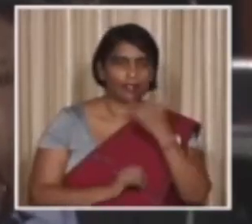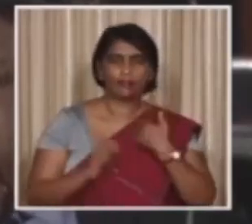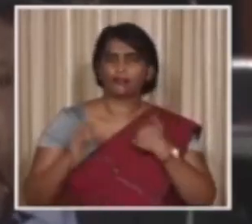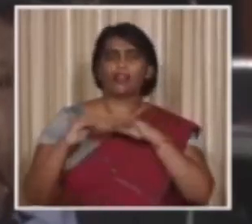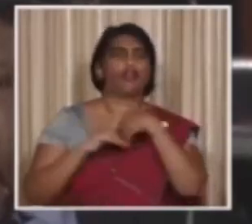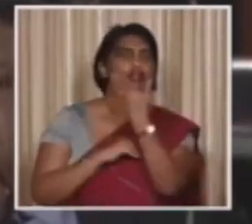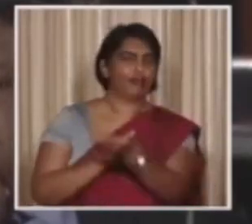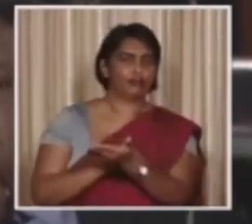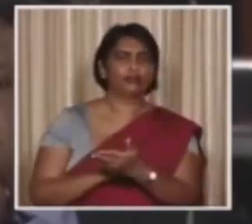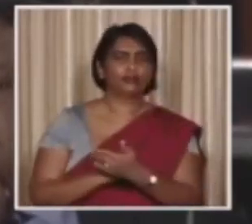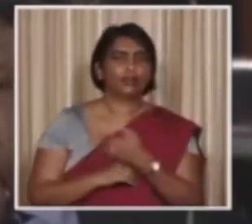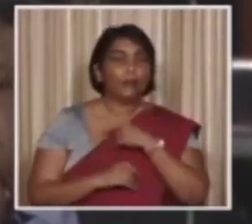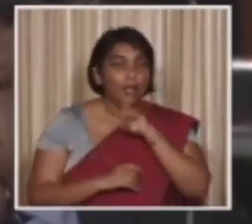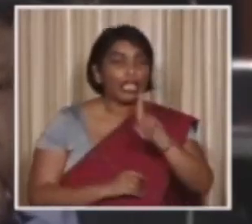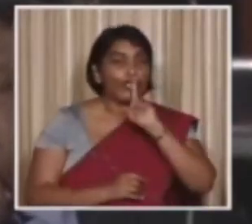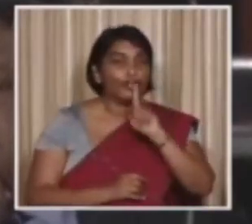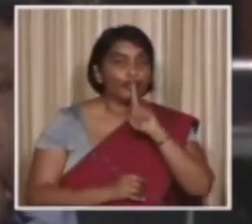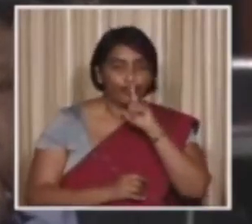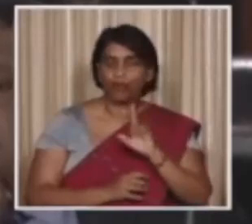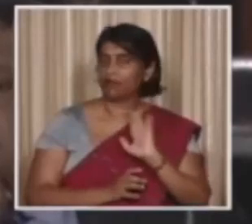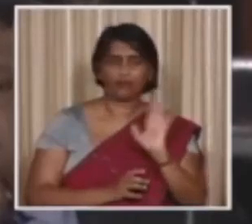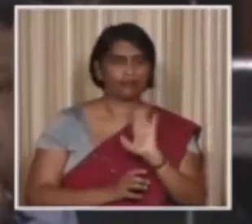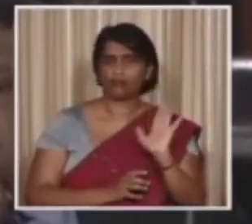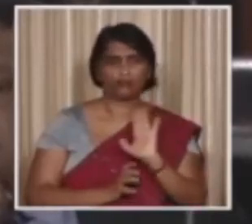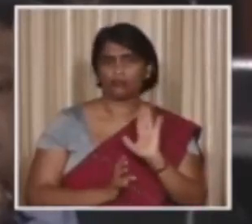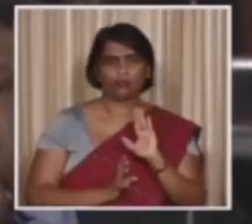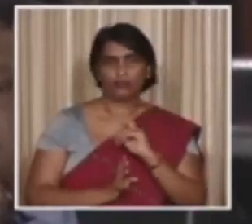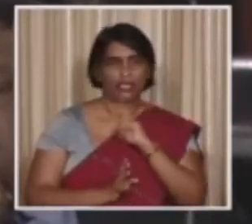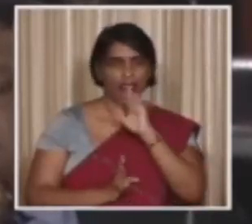පැන්න. මම ඕක කිව්වා මම මෙහෙම කිව්වා කිගෙ ඉන්න නෑ. ඒක නෙමෙයි කල යුත්තේ.